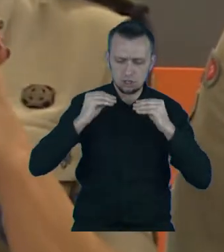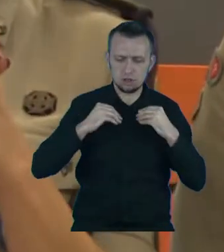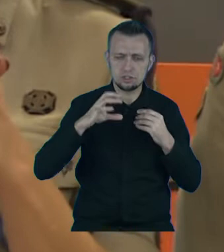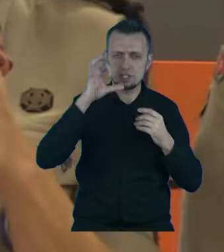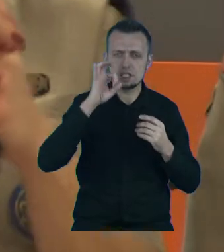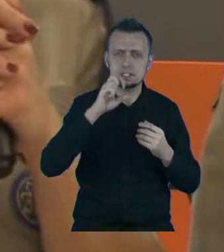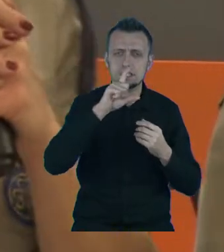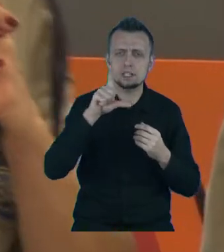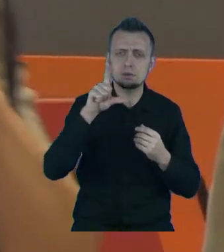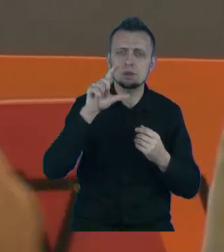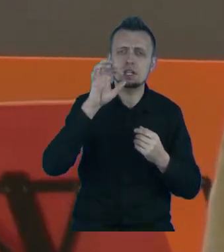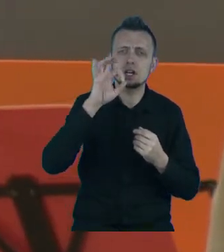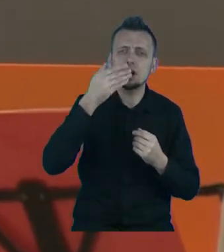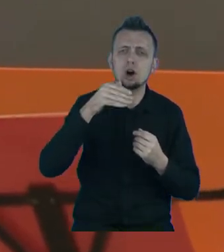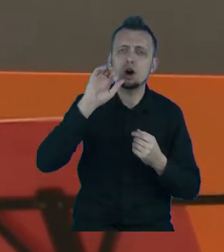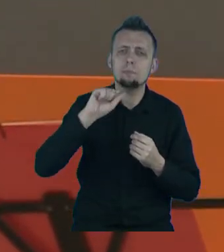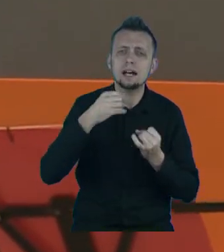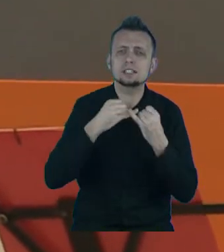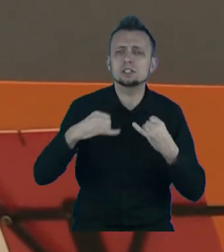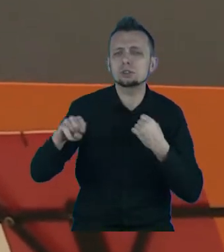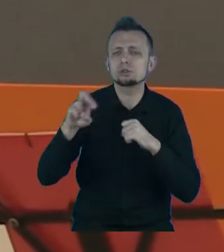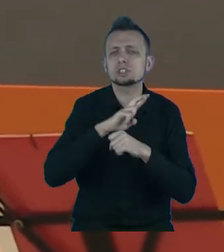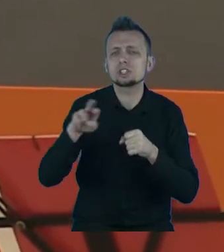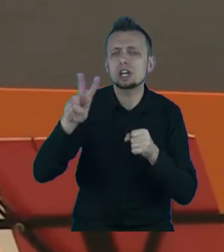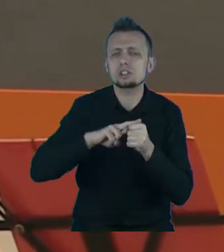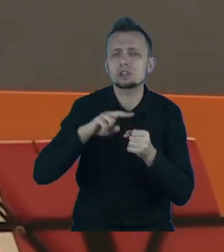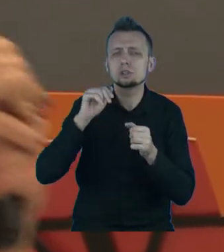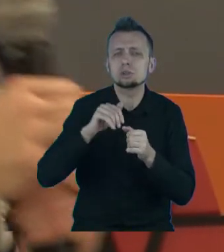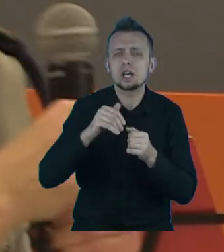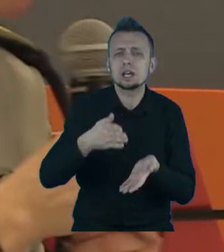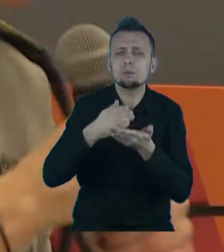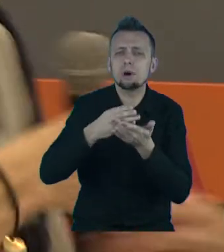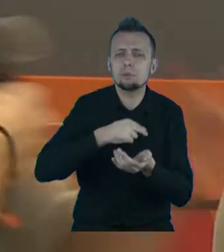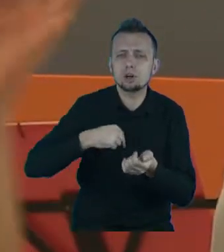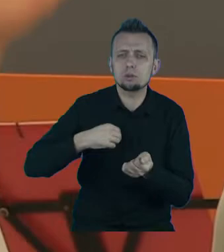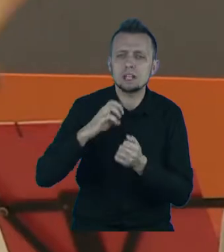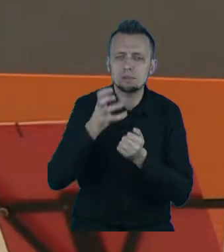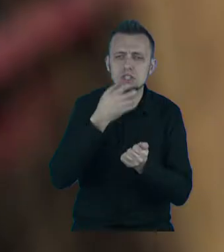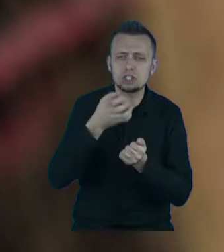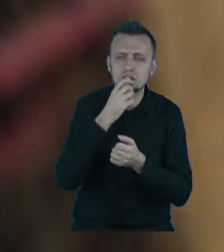które naprawdę pomogą nam ocieplić psią budę. Bardzo Wam dziękuję.